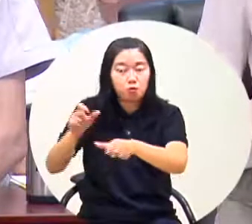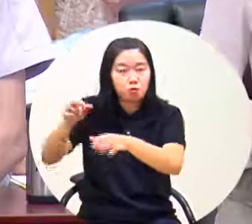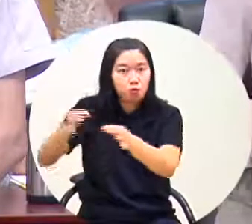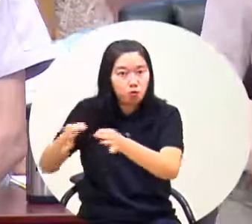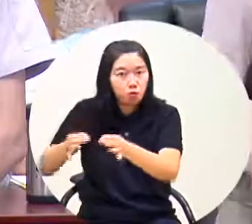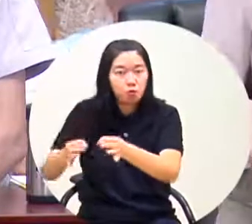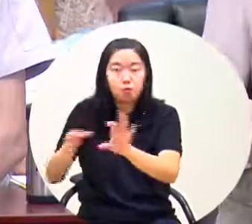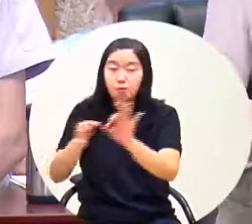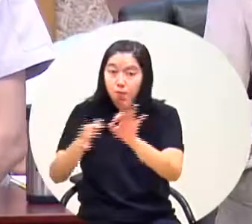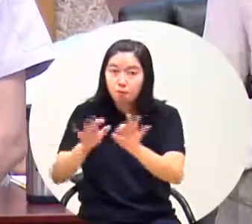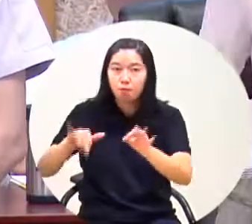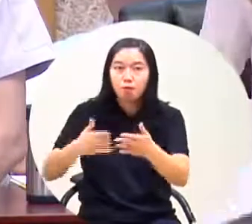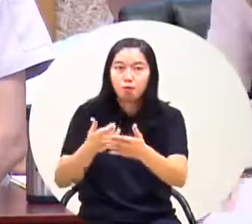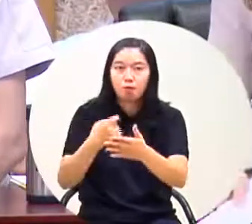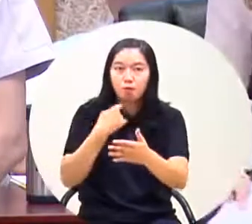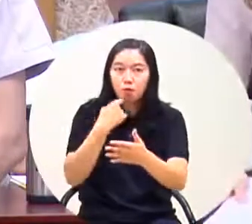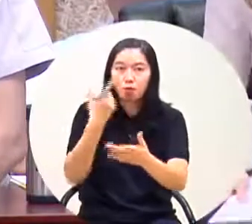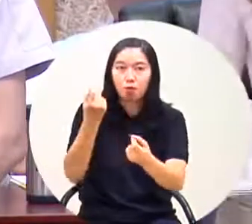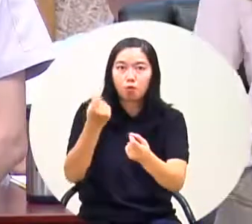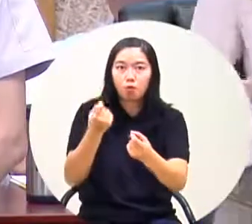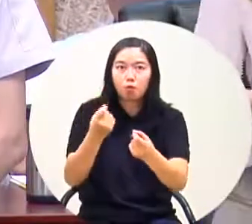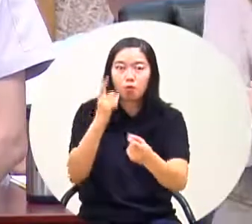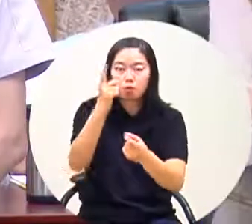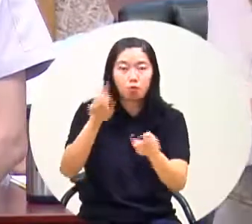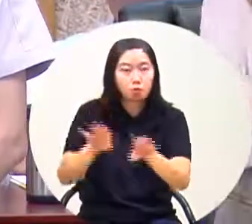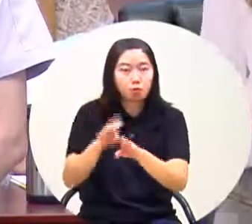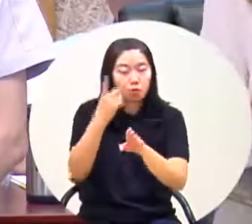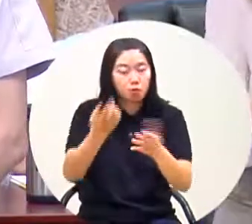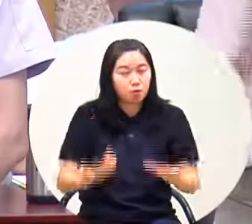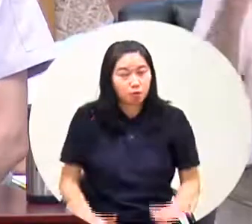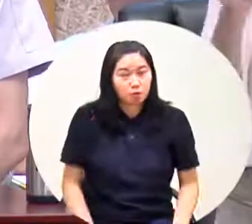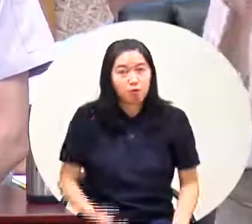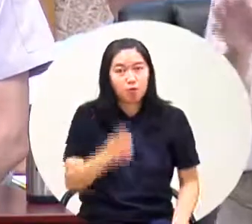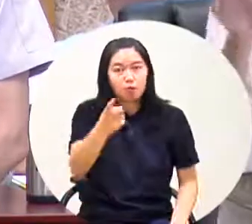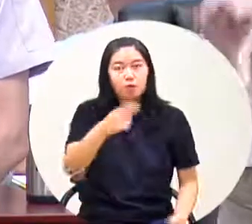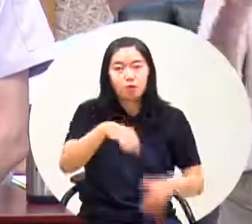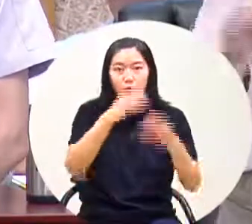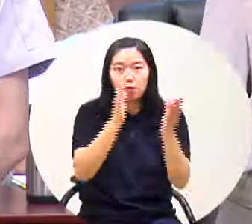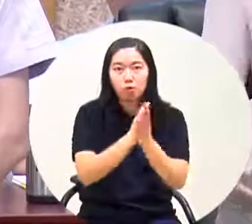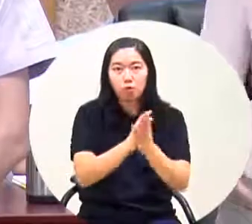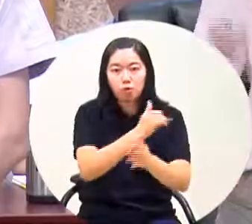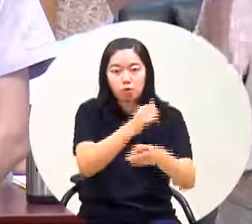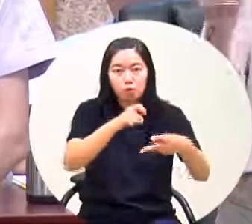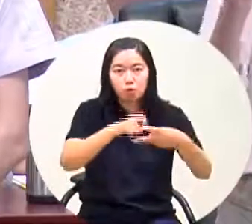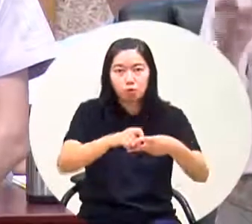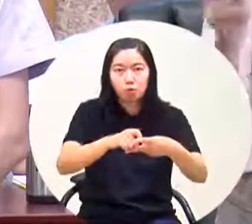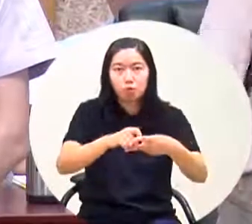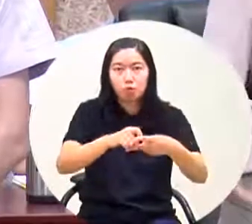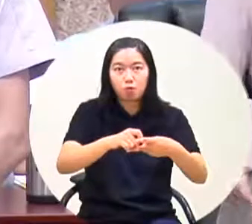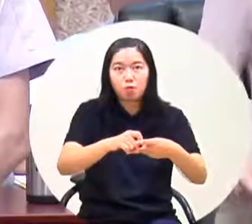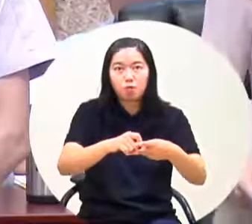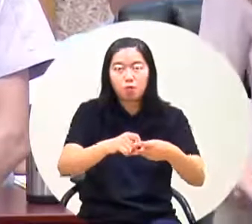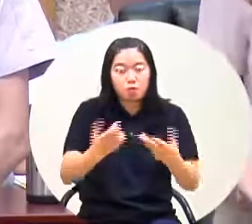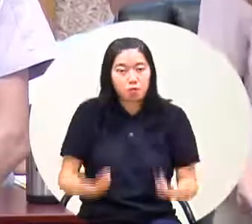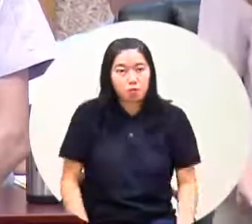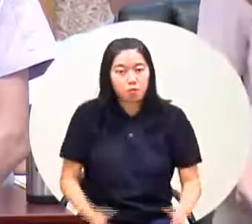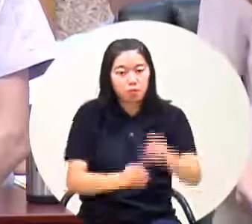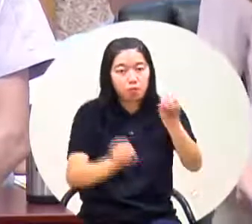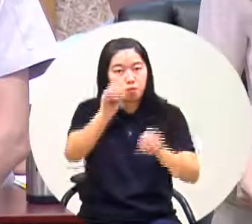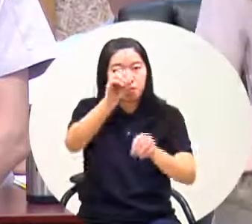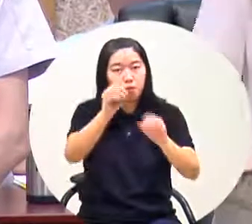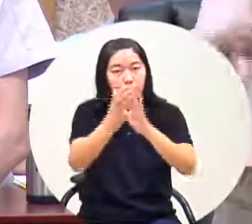只要让我们遵守一例一休，我所有的工作人员都排班，每个人休2天，这样就